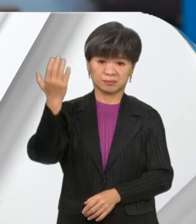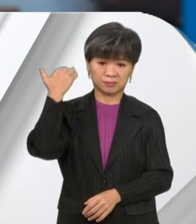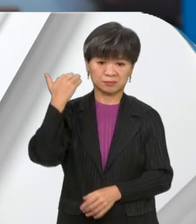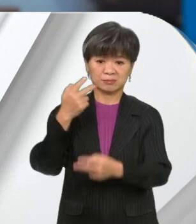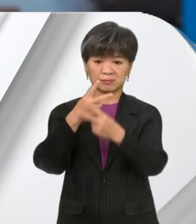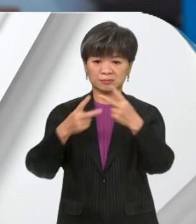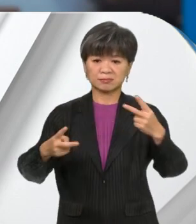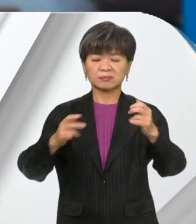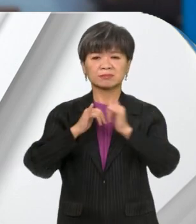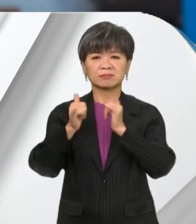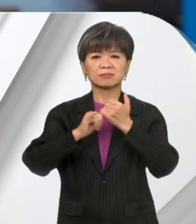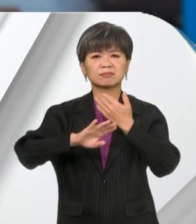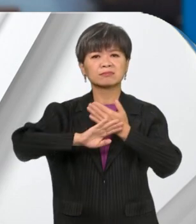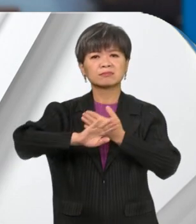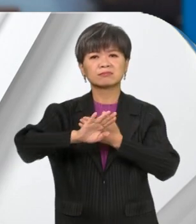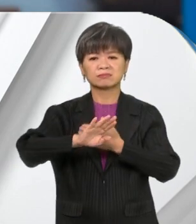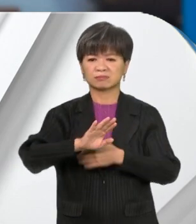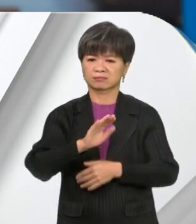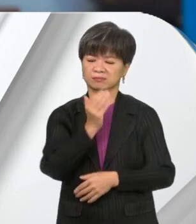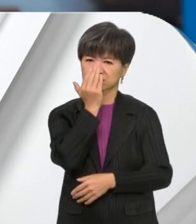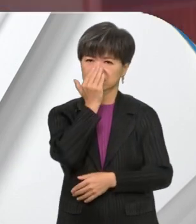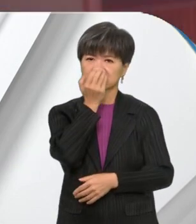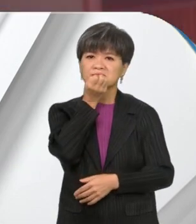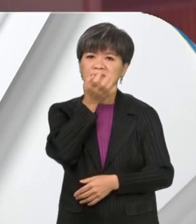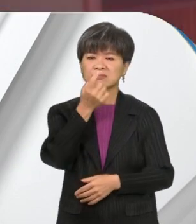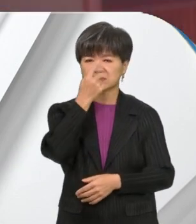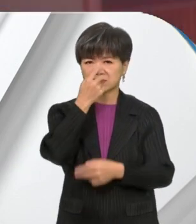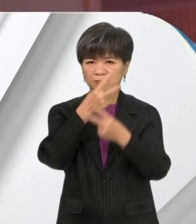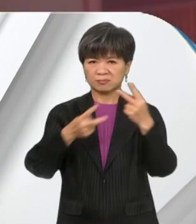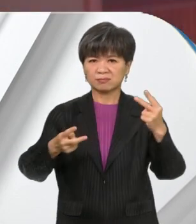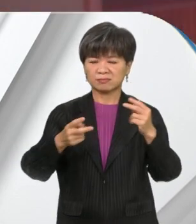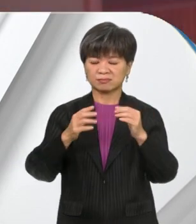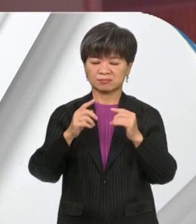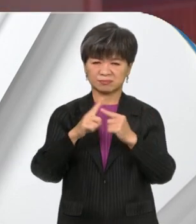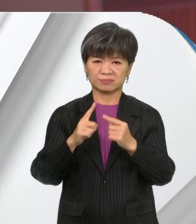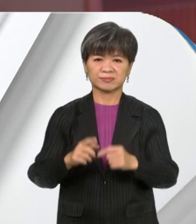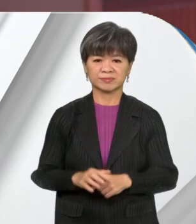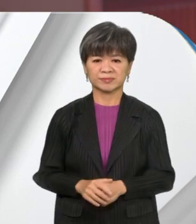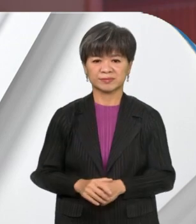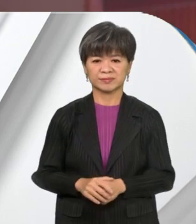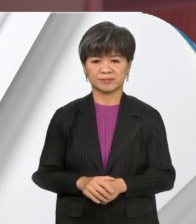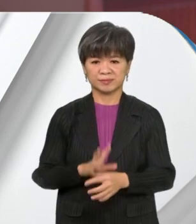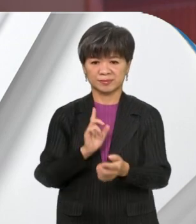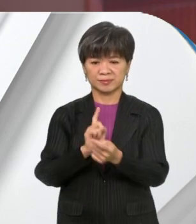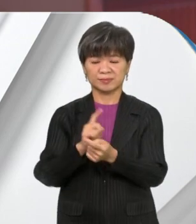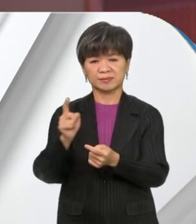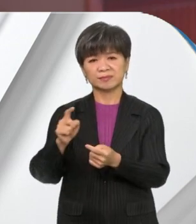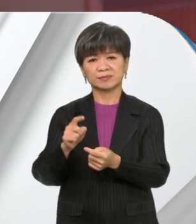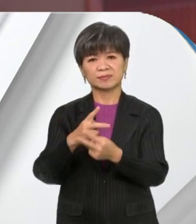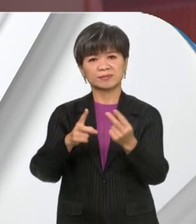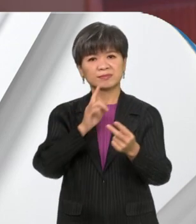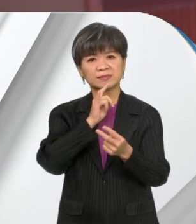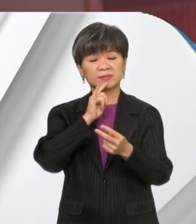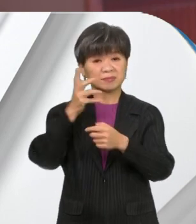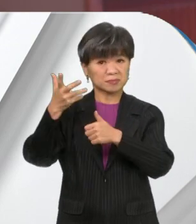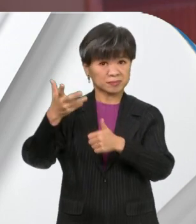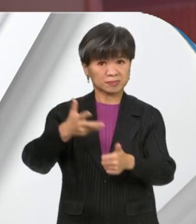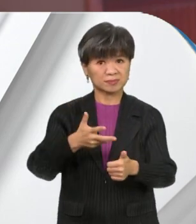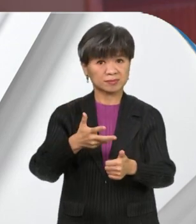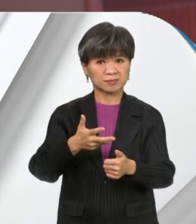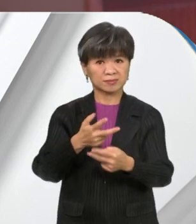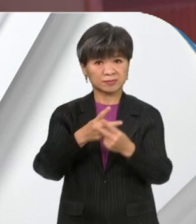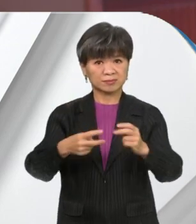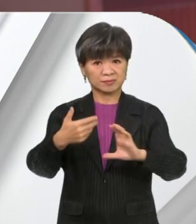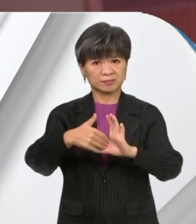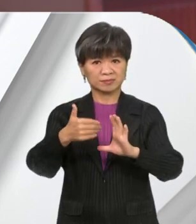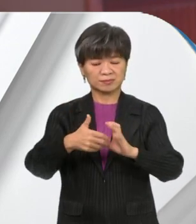业冇咪敢讲自家嘅行业。 啊，知道客家电视台对客家嘅传承。所以就講係一隻